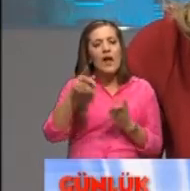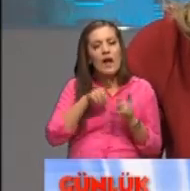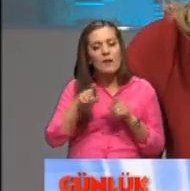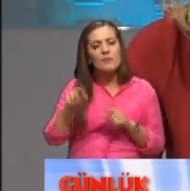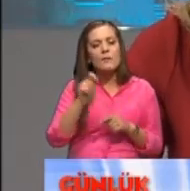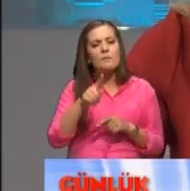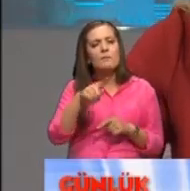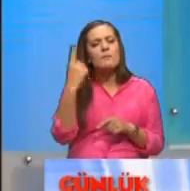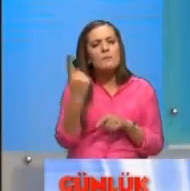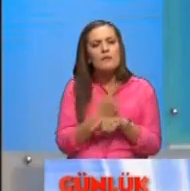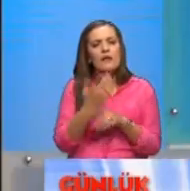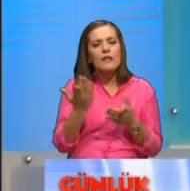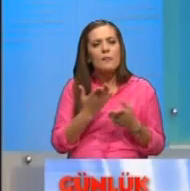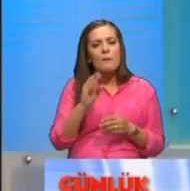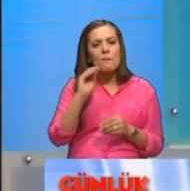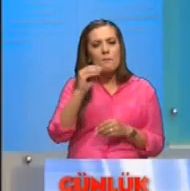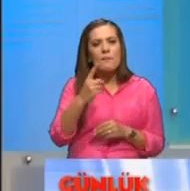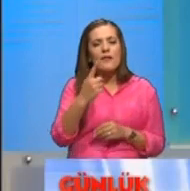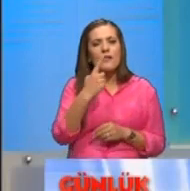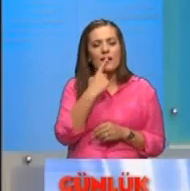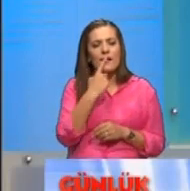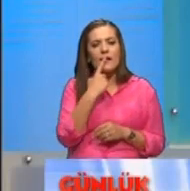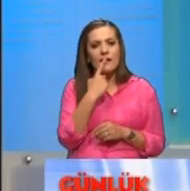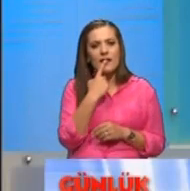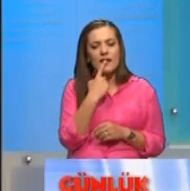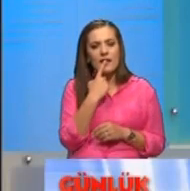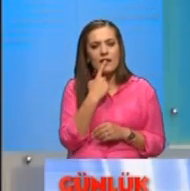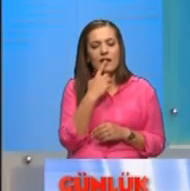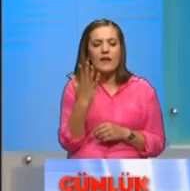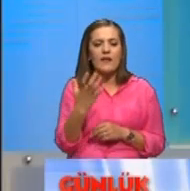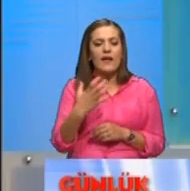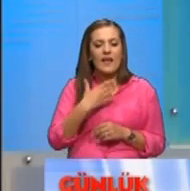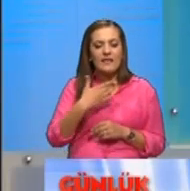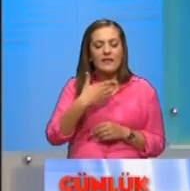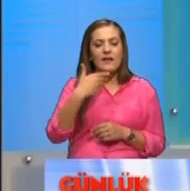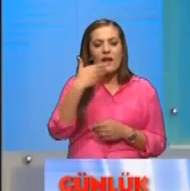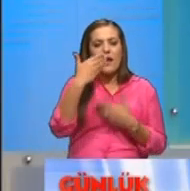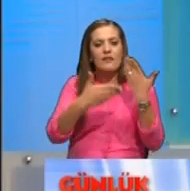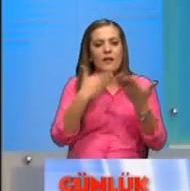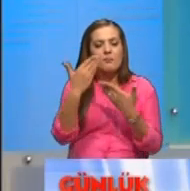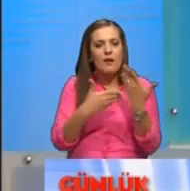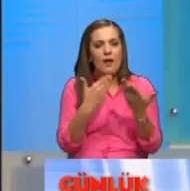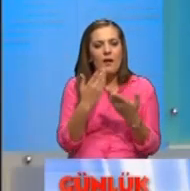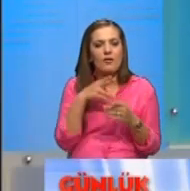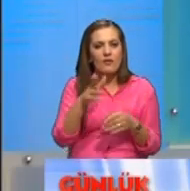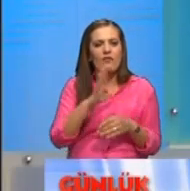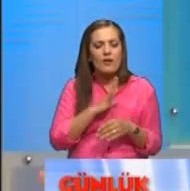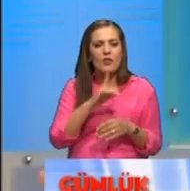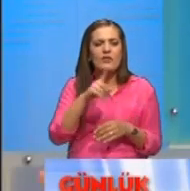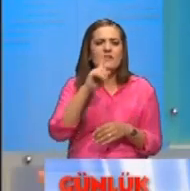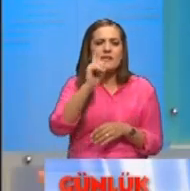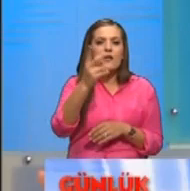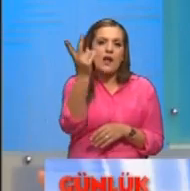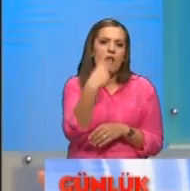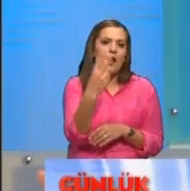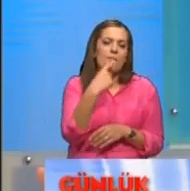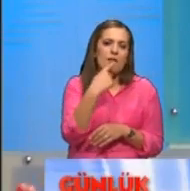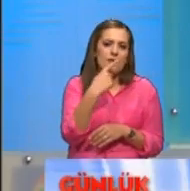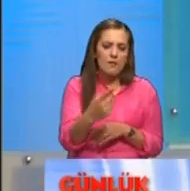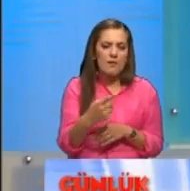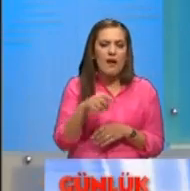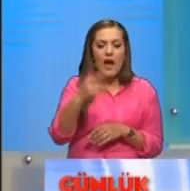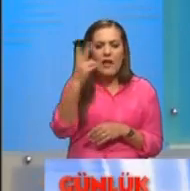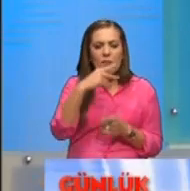şimdi bir de tabii bebeklerin dili hı hı. ya da kendisini ifade etme yöntemi vardır. O da sadece ağlaması. Ağlamaktır. Evet. Öyle değil mi?